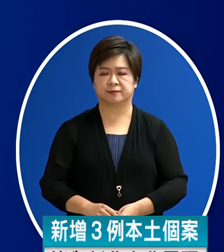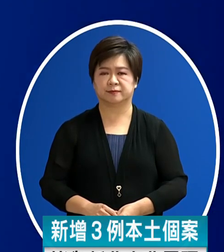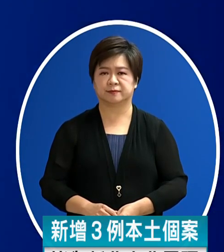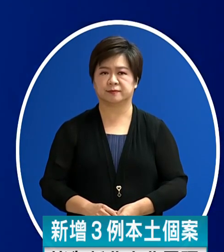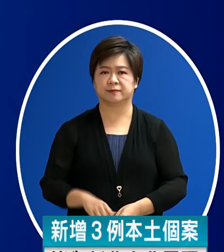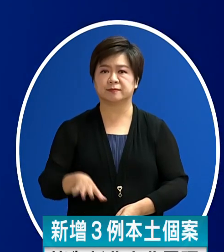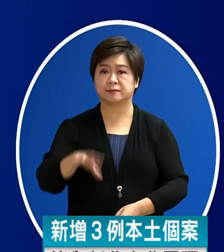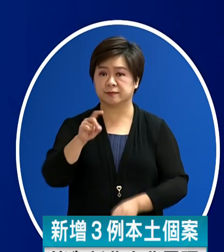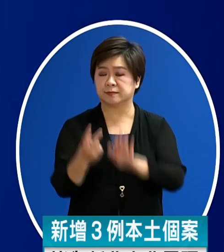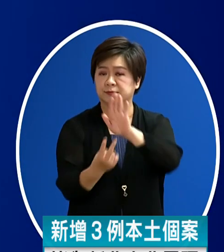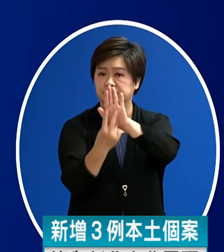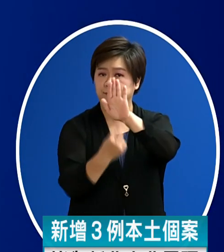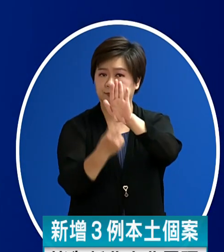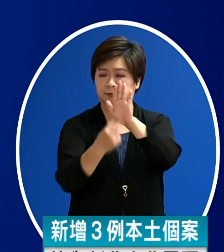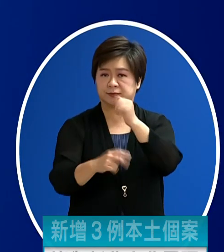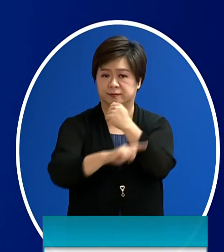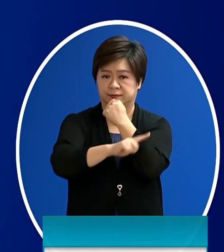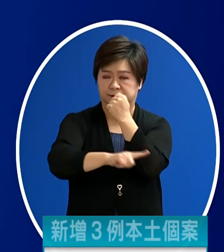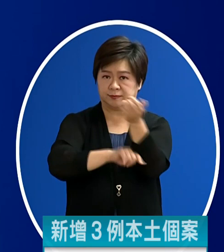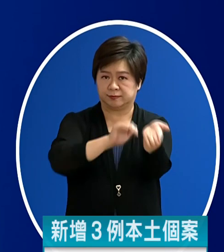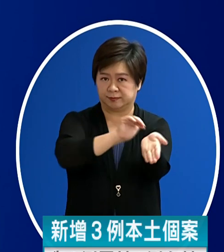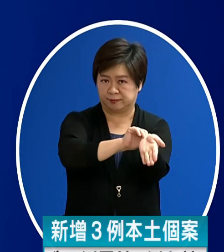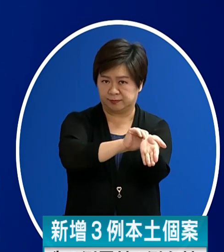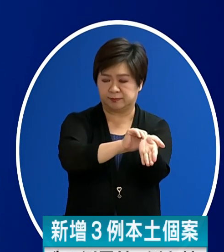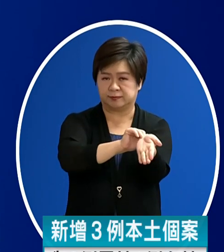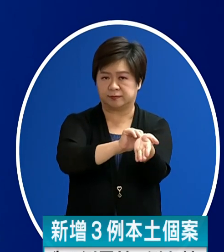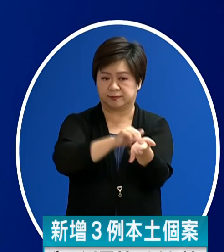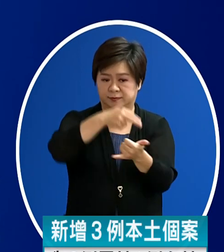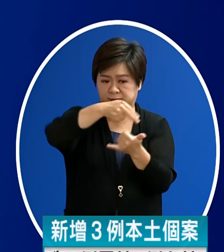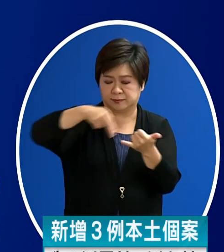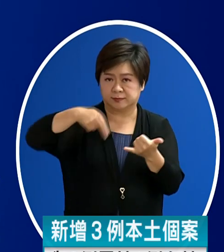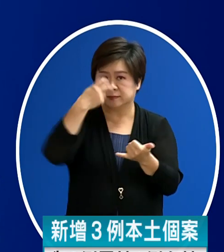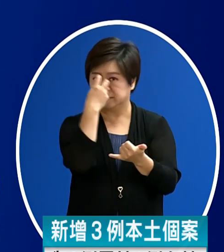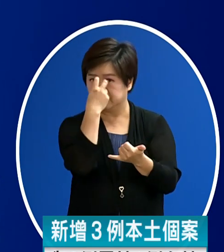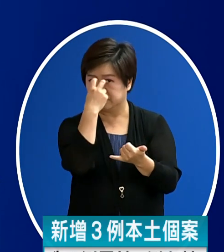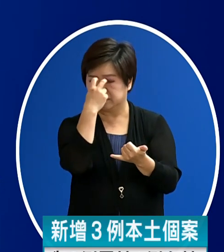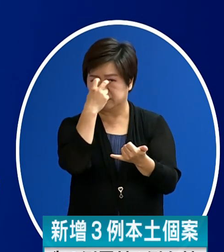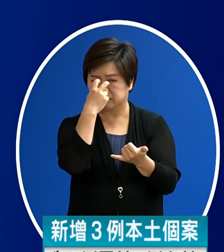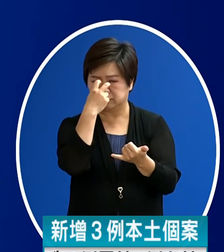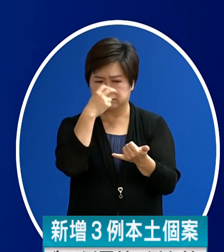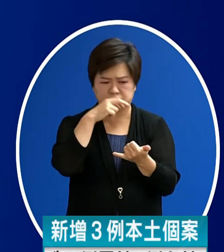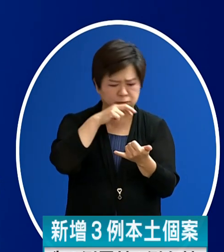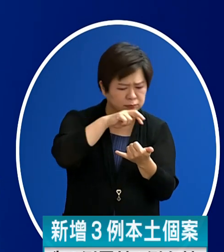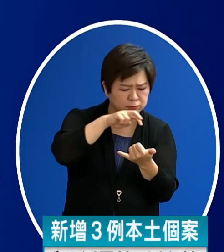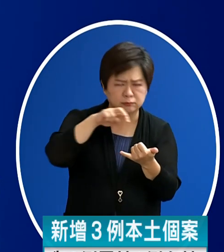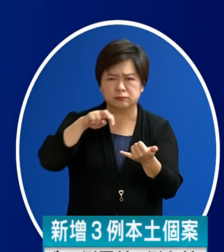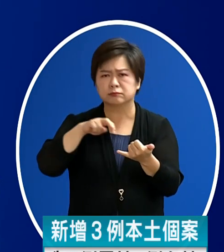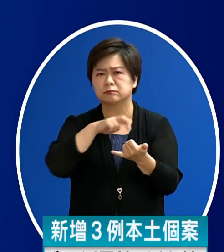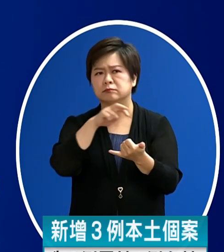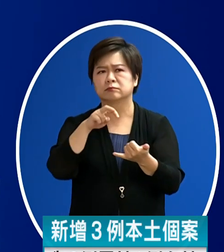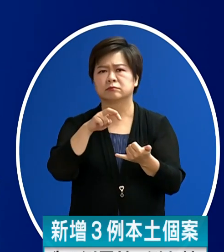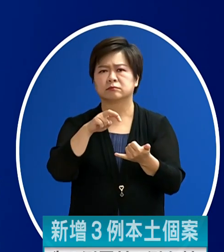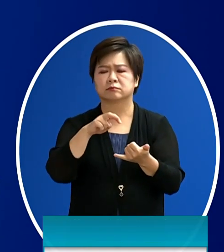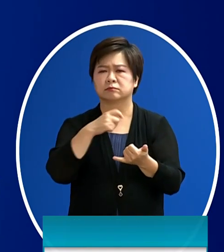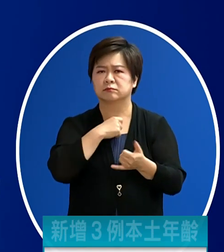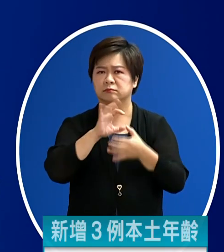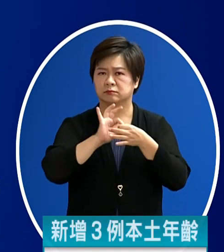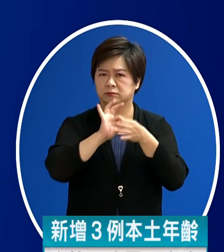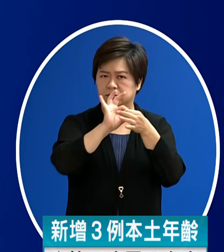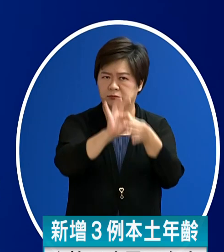有关这个法医。就说有关这个解剖之后，那的发现还有是不是要继续的一